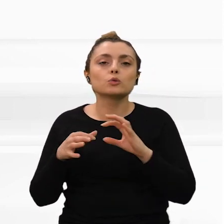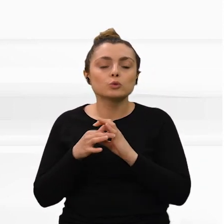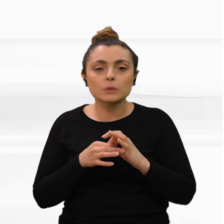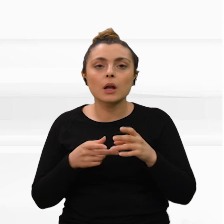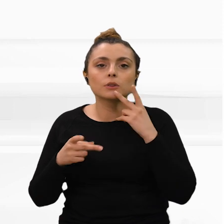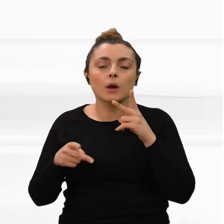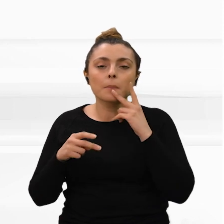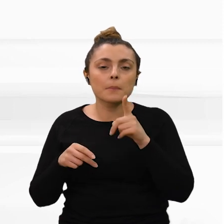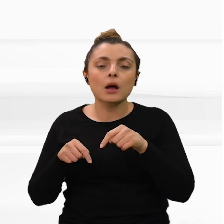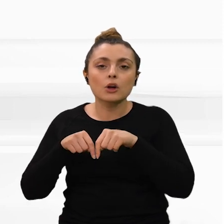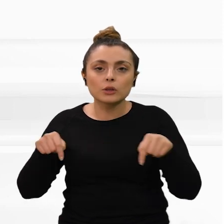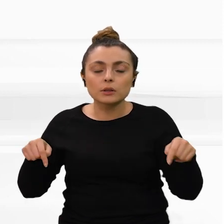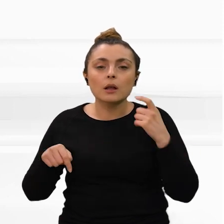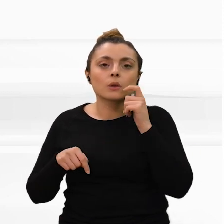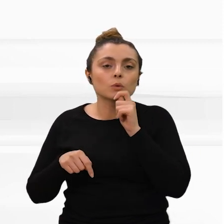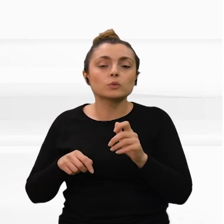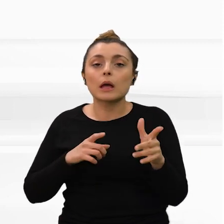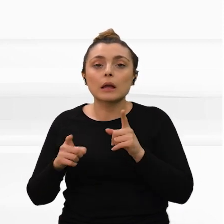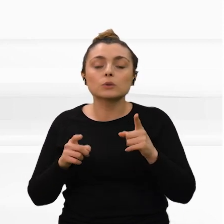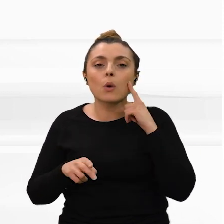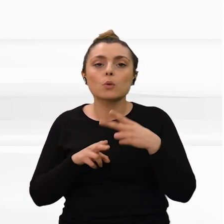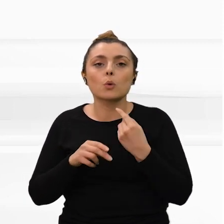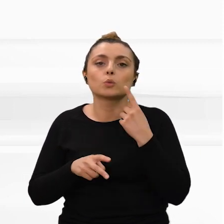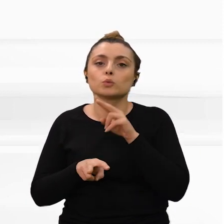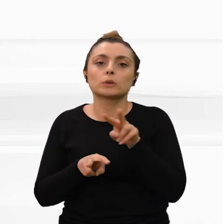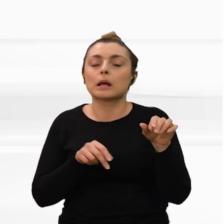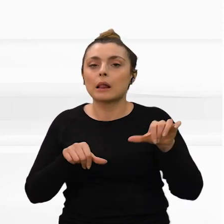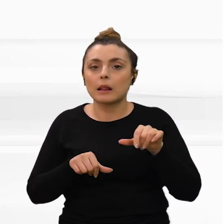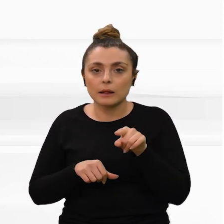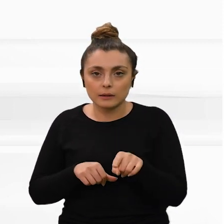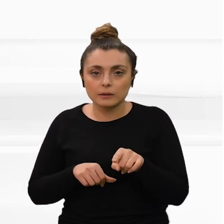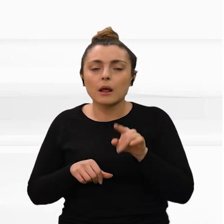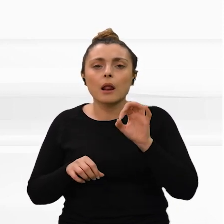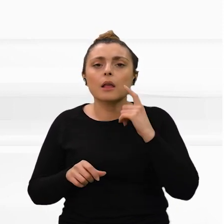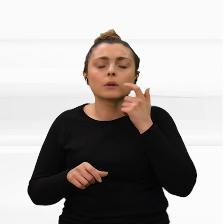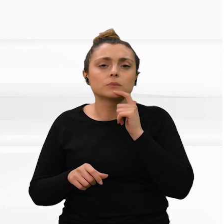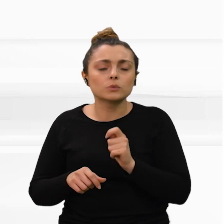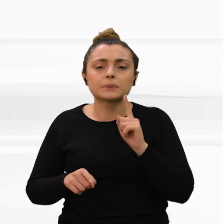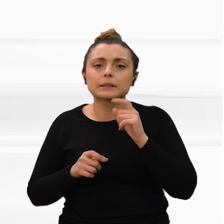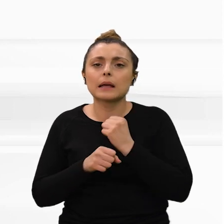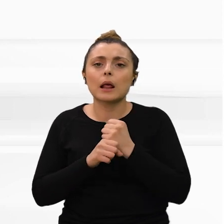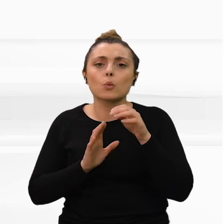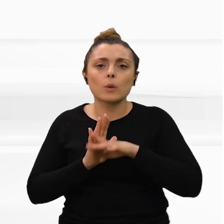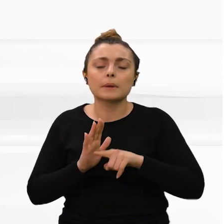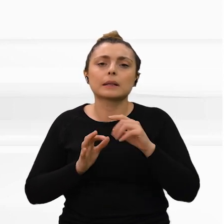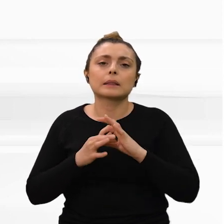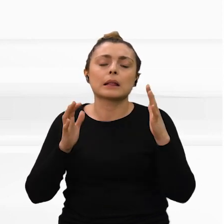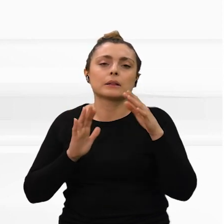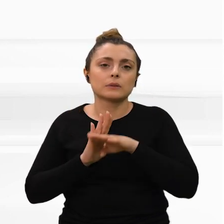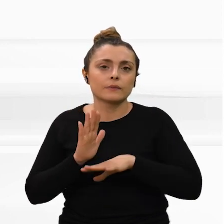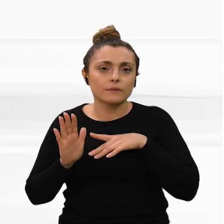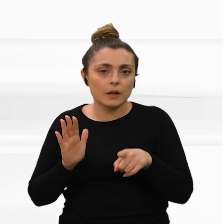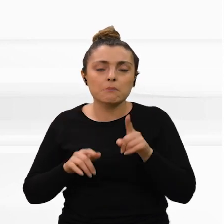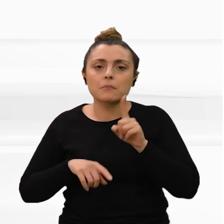cümlelerdeki açıklamalara aşağıdaki atasözlerinden hangisi örnek olarak gösterilemez her atasözü bir genel Kural bir ilke